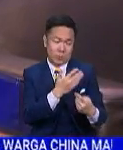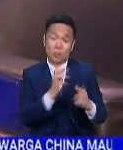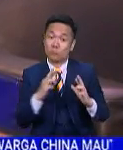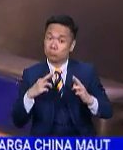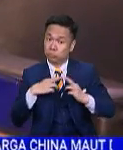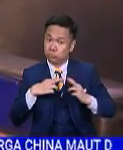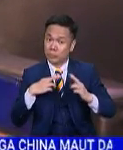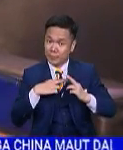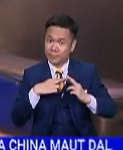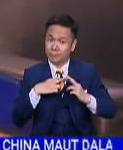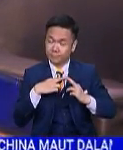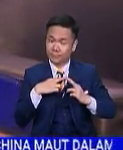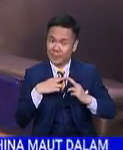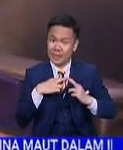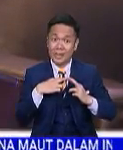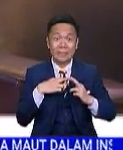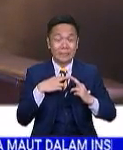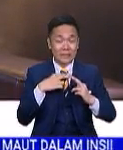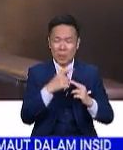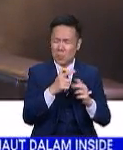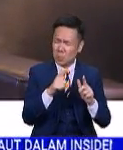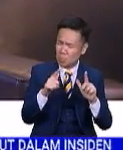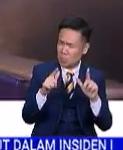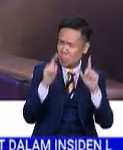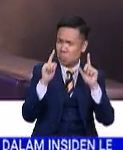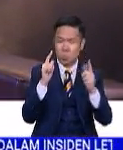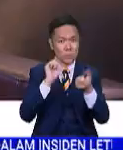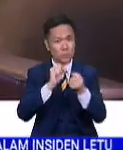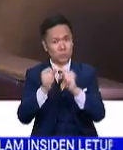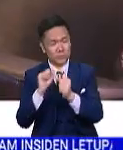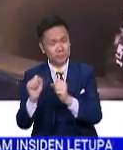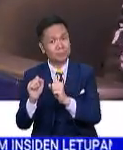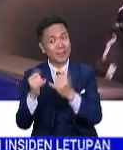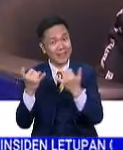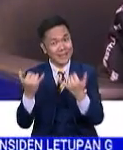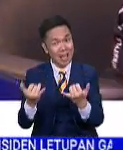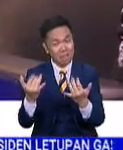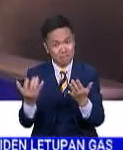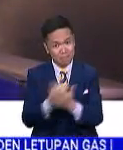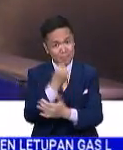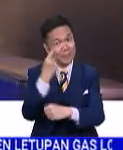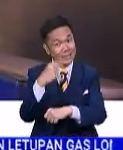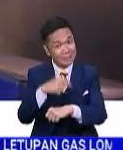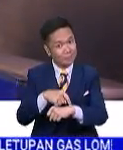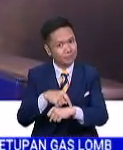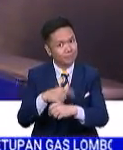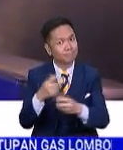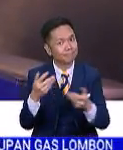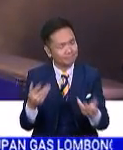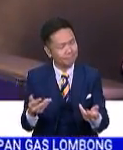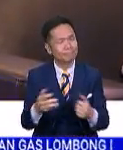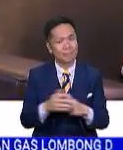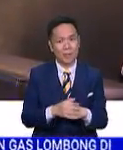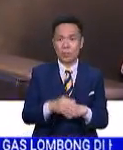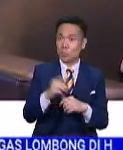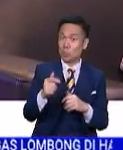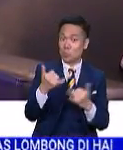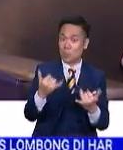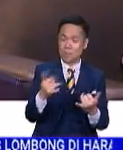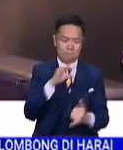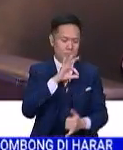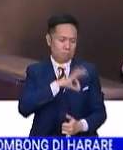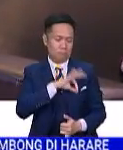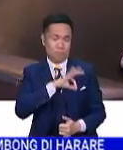sentiasa menyarankan kepada atlet-atlet yang ternama sekarang ini adalah masa yang sesuai untuk mereka untuk monetize apa